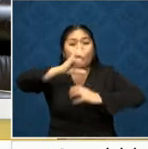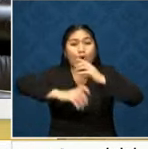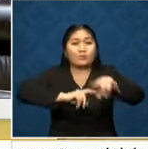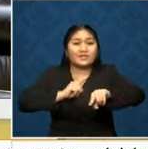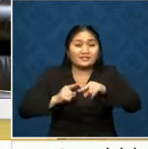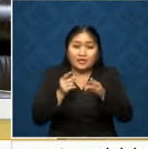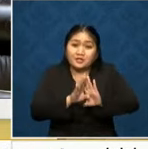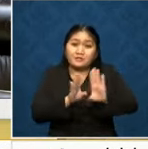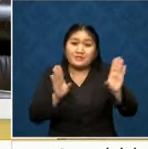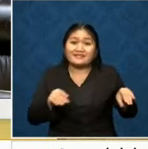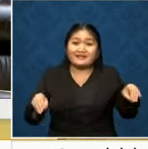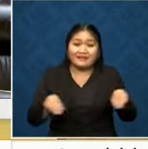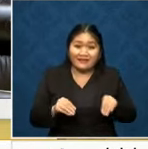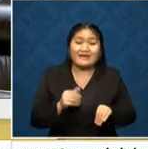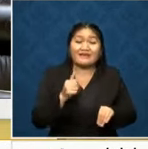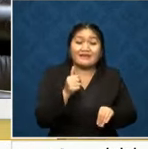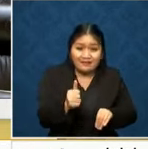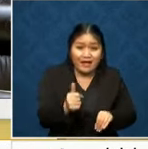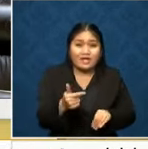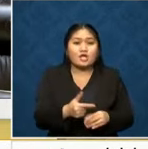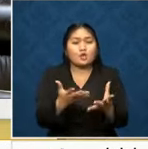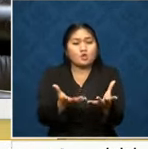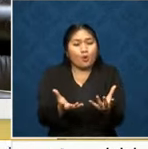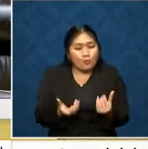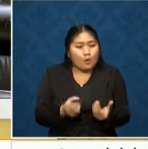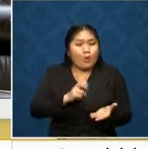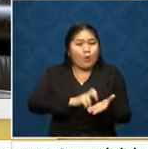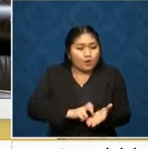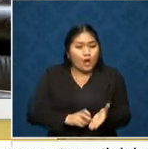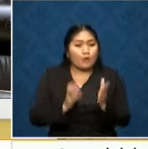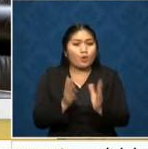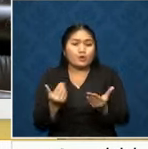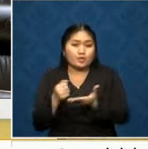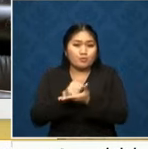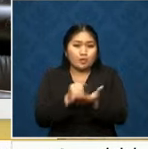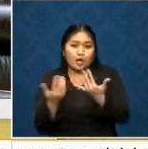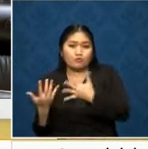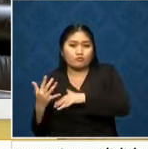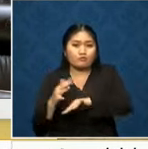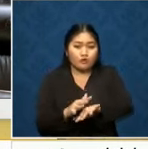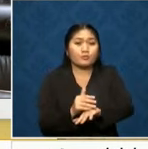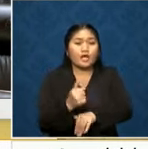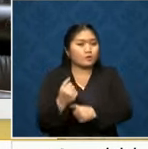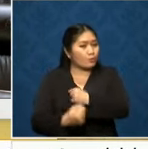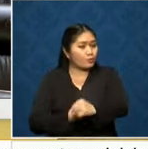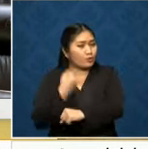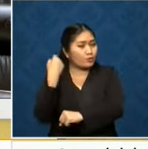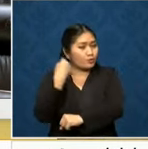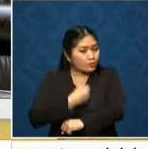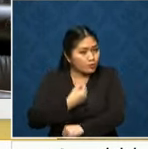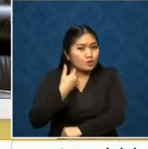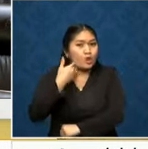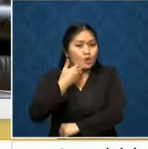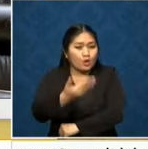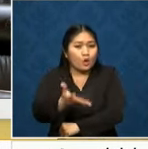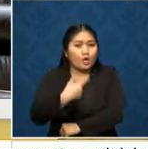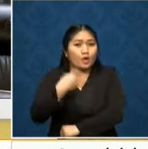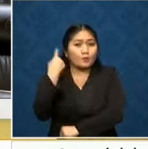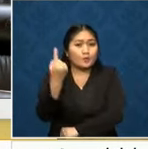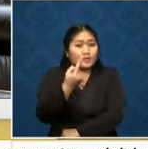ที่ใกล้เคียงกันเพื่อรองรับลูกค้าที่จะมาใช้บริการได้ตลอดทั้งปีและที่สำคัญกว่านั้นครับยังจะมีการเดินทางท่องเที่ยวภายในพื้น